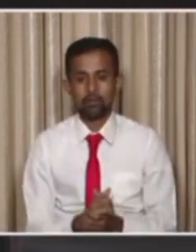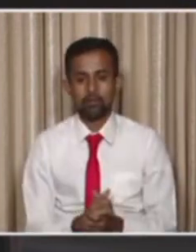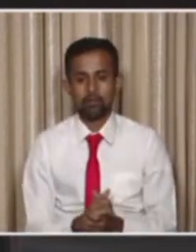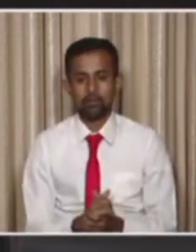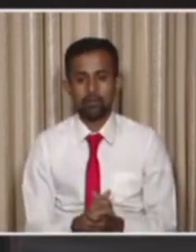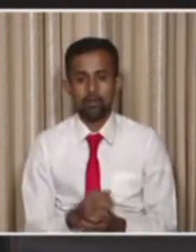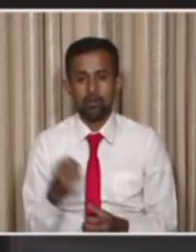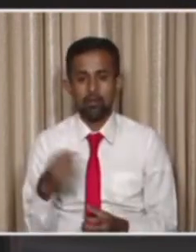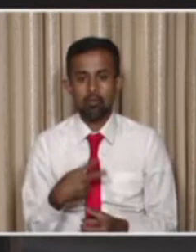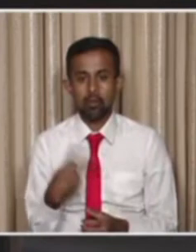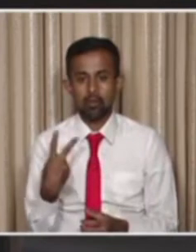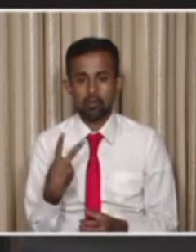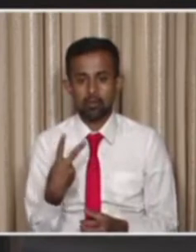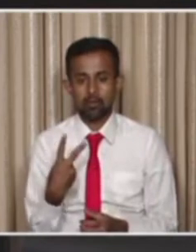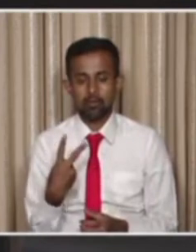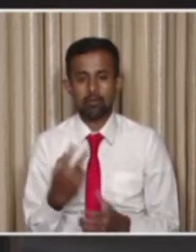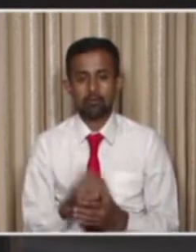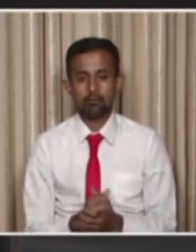අංක 2